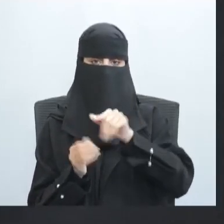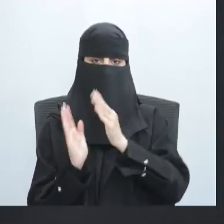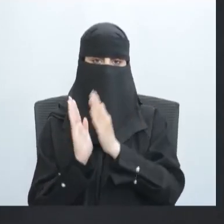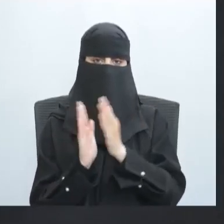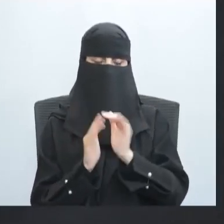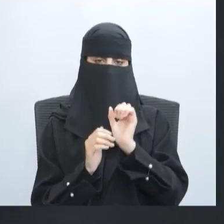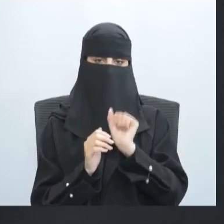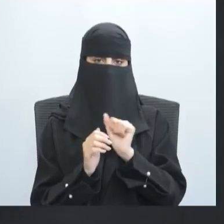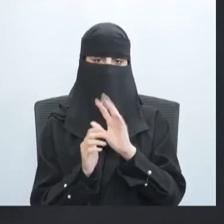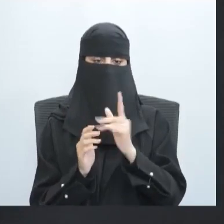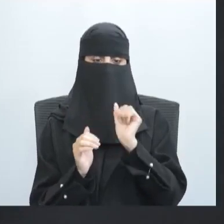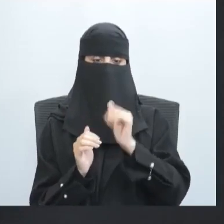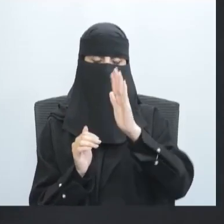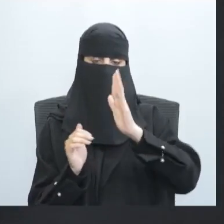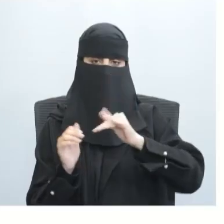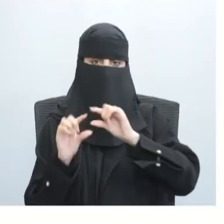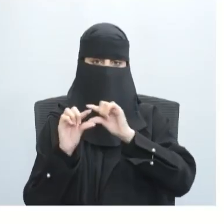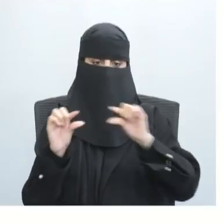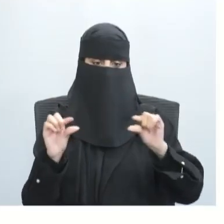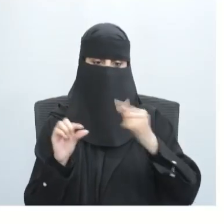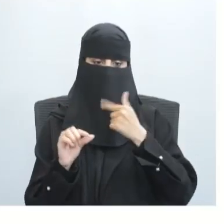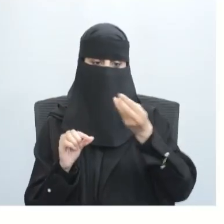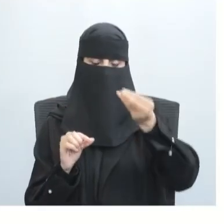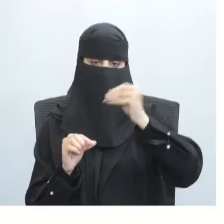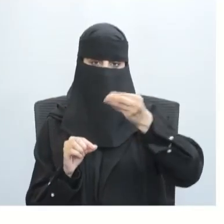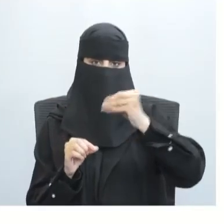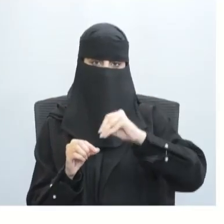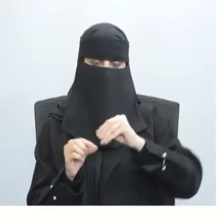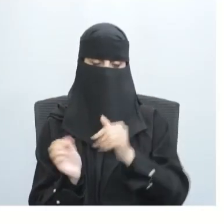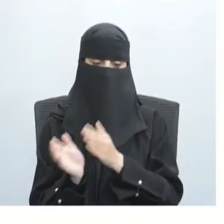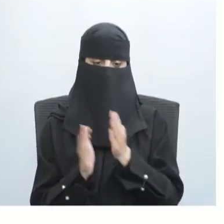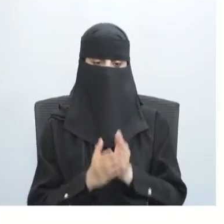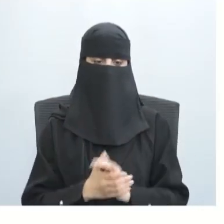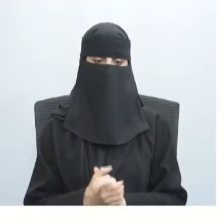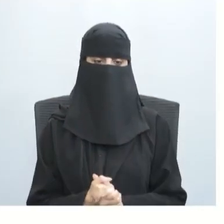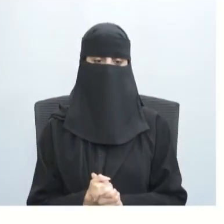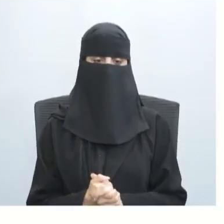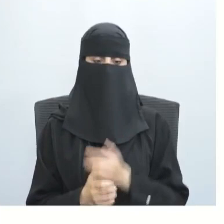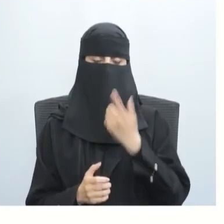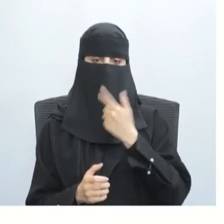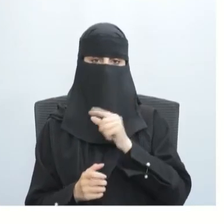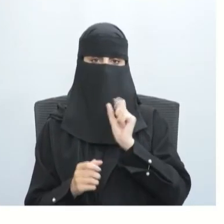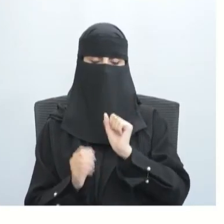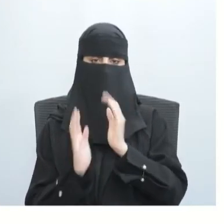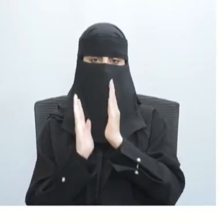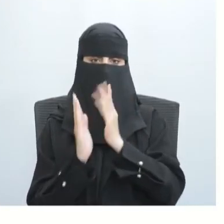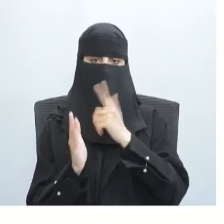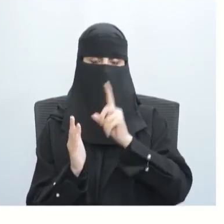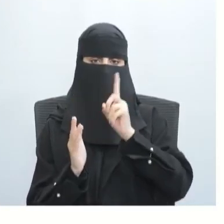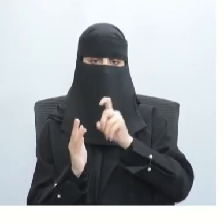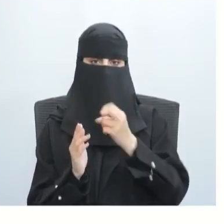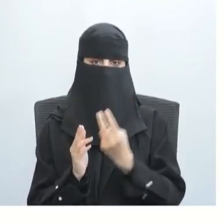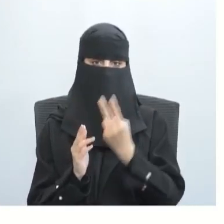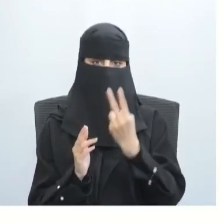الى قائمه المخطط الزمني التايم لاين نضغط ضغطه مزدوجه على الملف الذي نريد